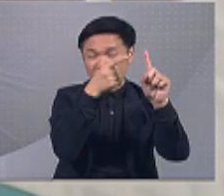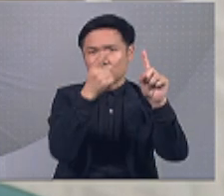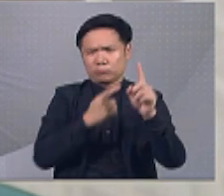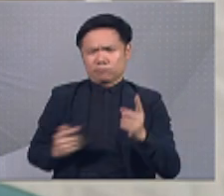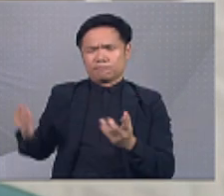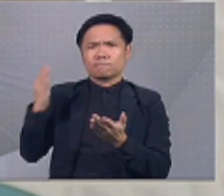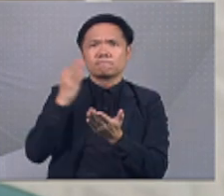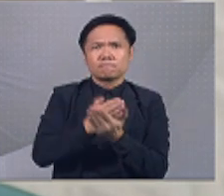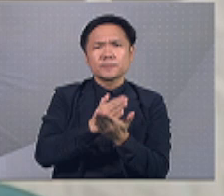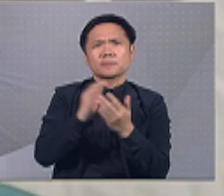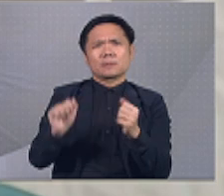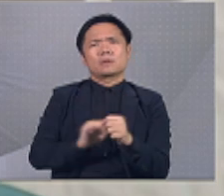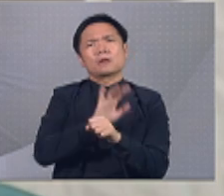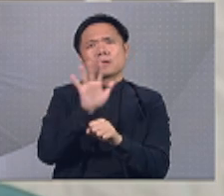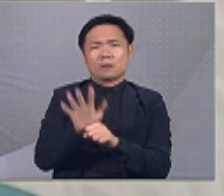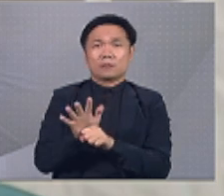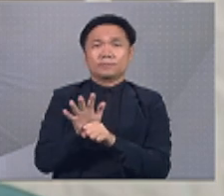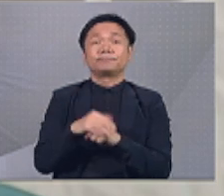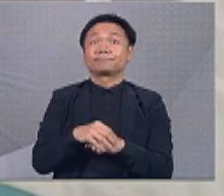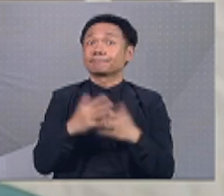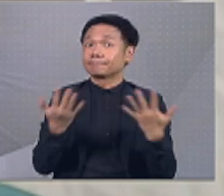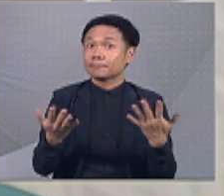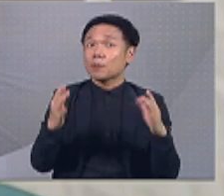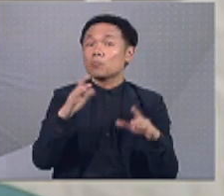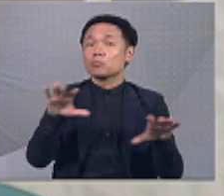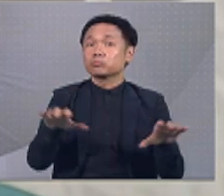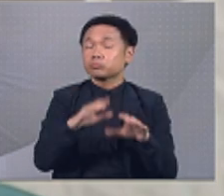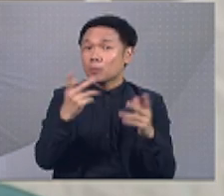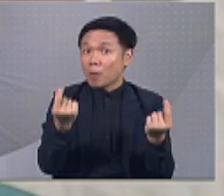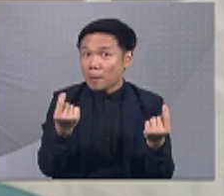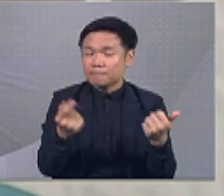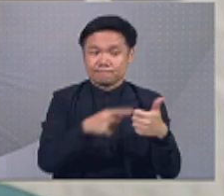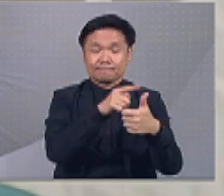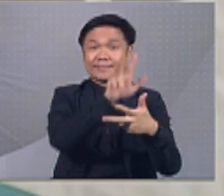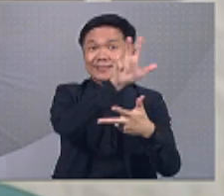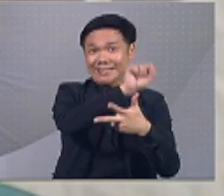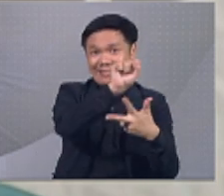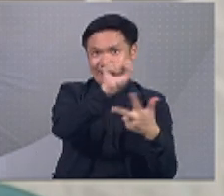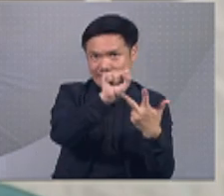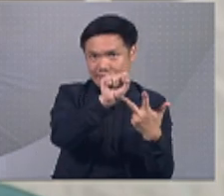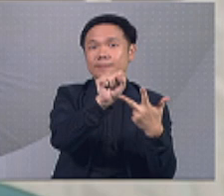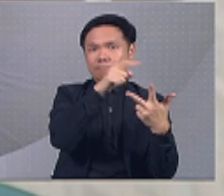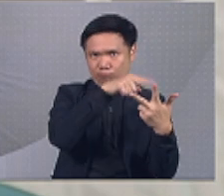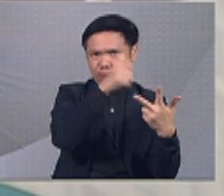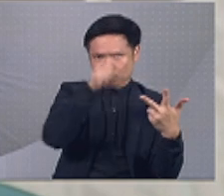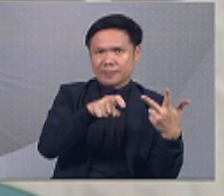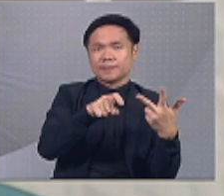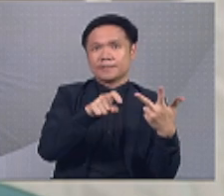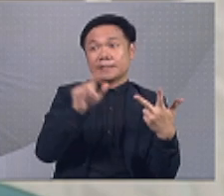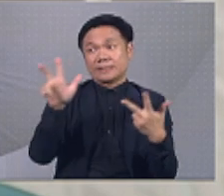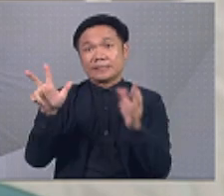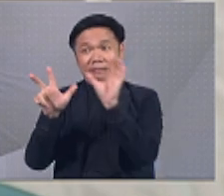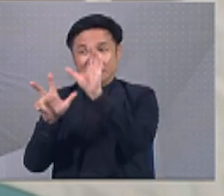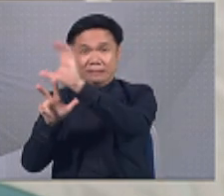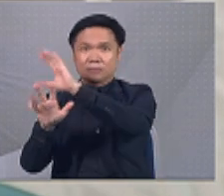di negara kita dengan amalan berikut misalnya elakkan 3S dan 3 si yaitu elakang kau